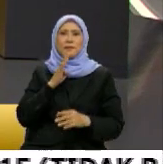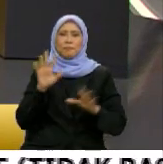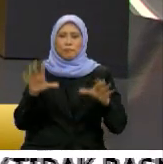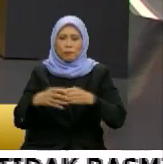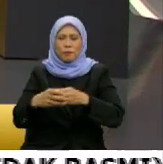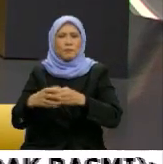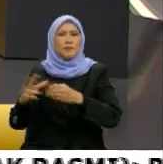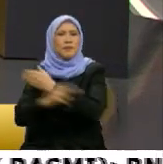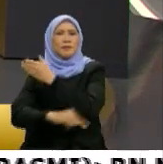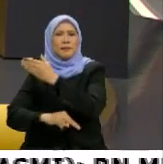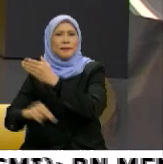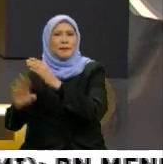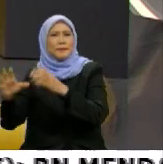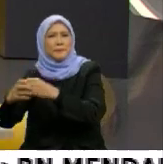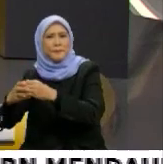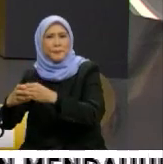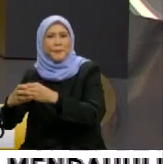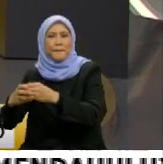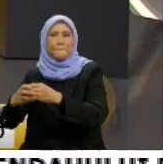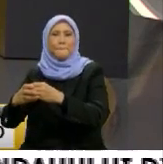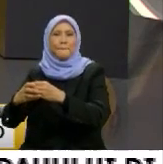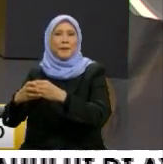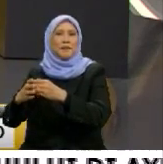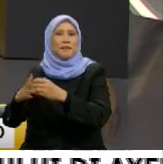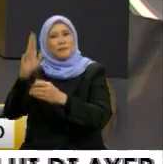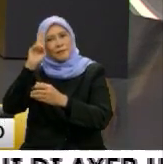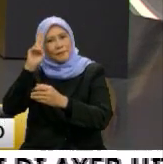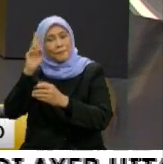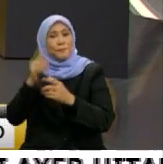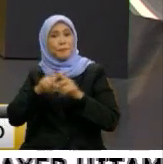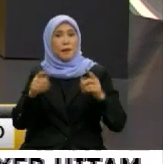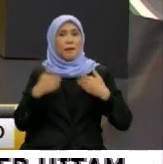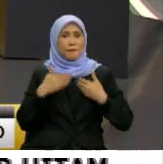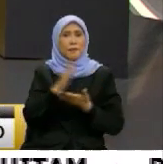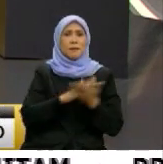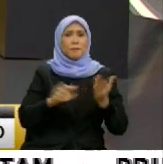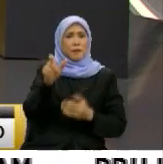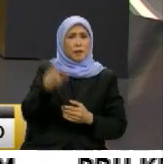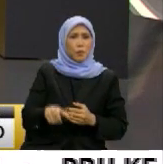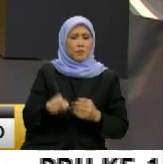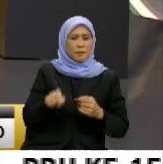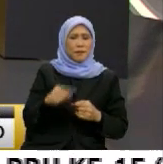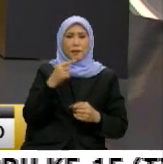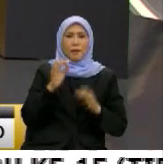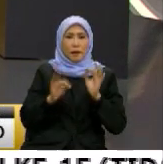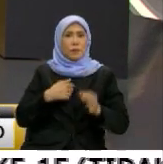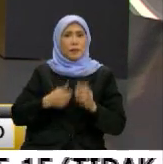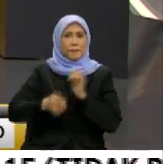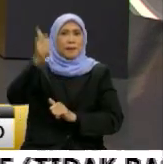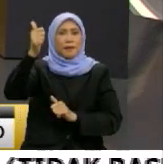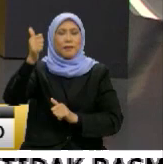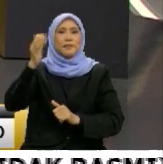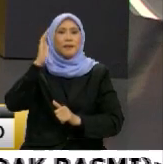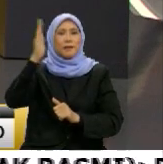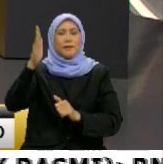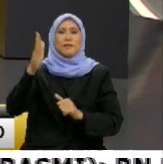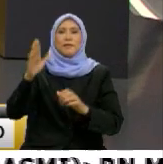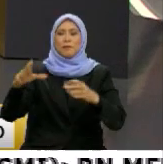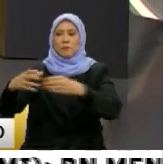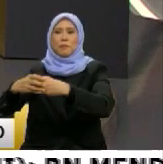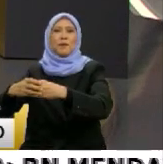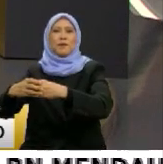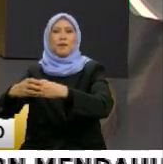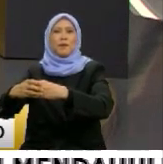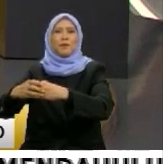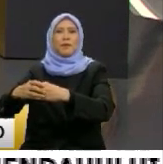negerinya. Dia bukan bercakap soal, bahkan ada saya lihat calon yang menyatakan bahawa kalau saya menang, saya akan buat referendum untuk